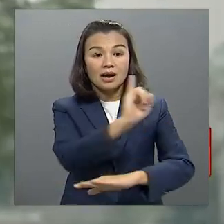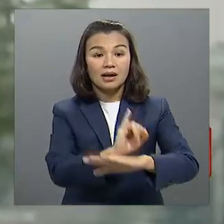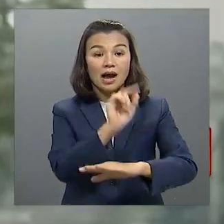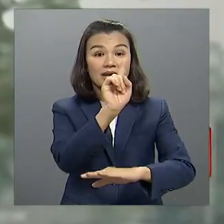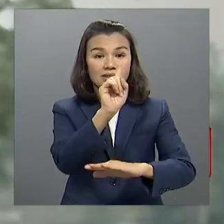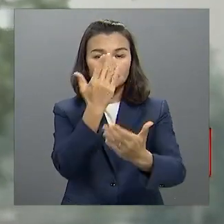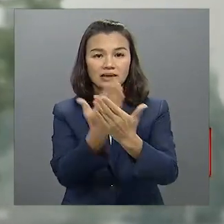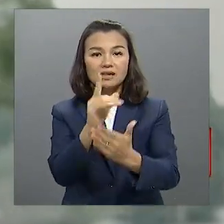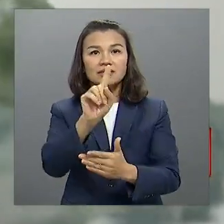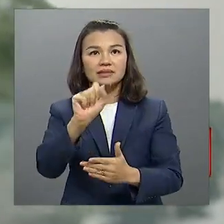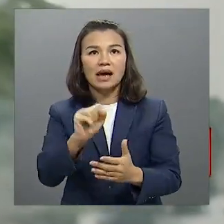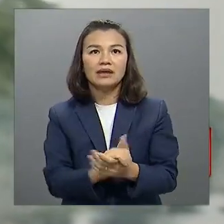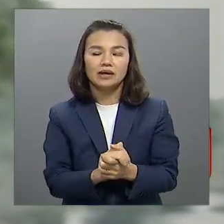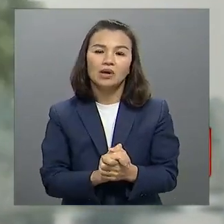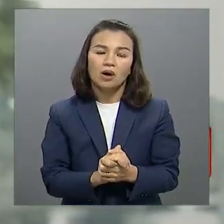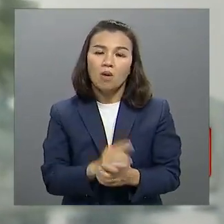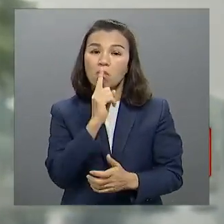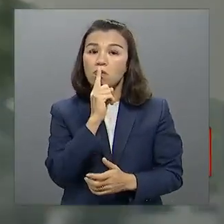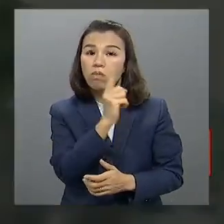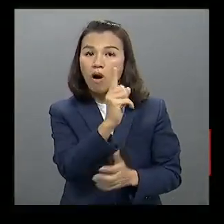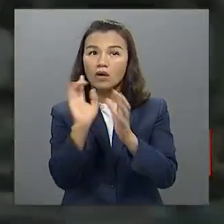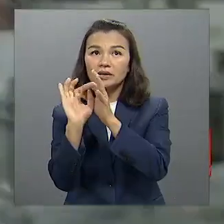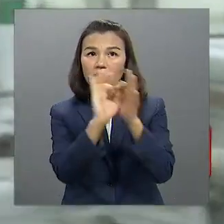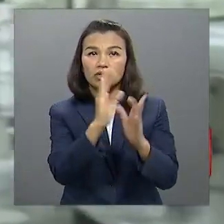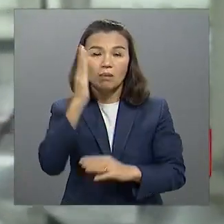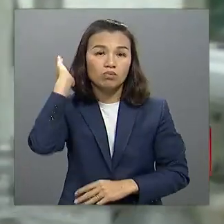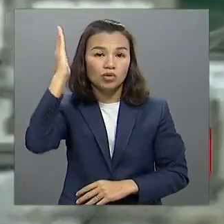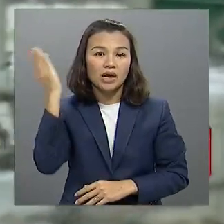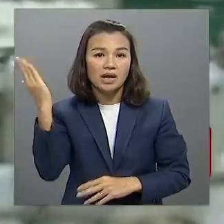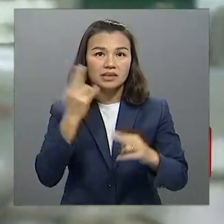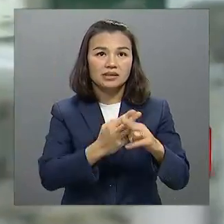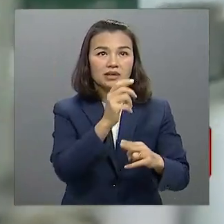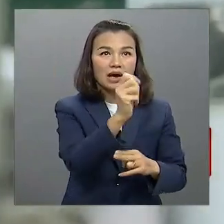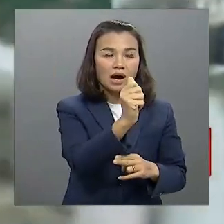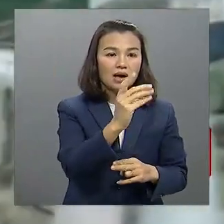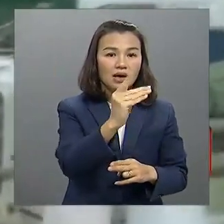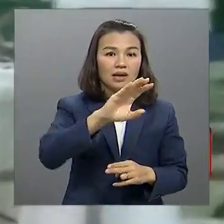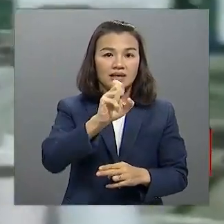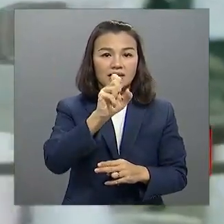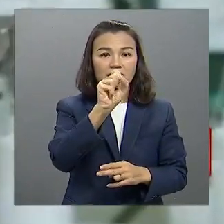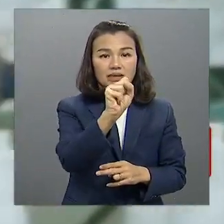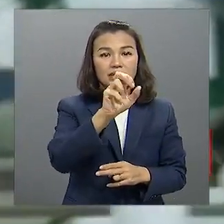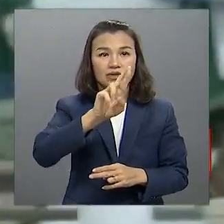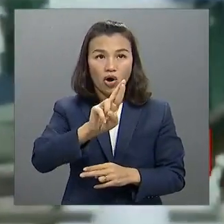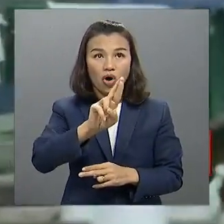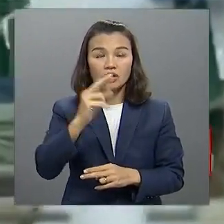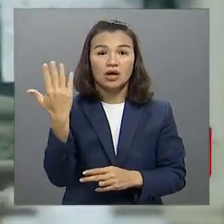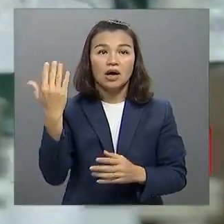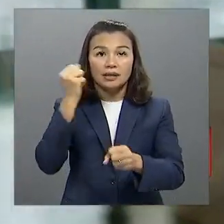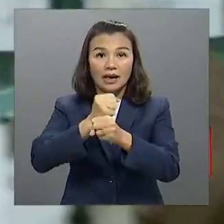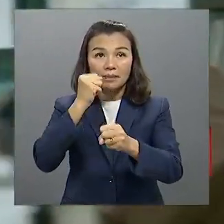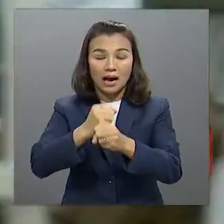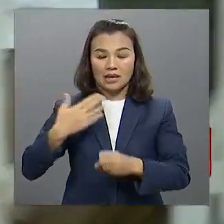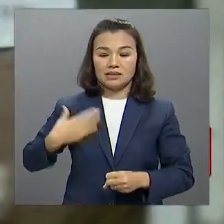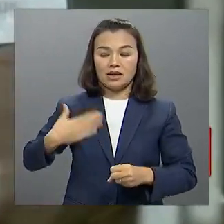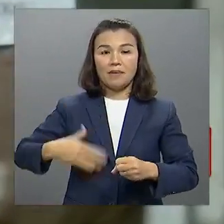ที่จะไม่กล่าวถึงอติสรพวงชมพูนักธุรกิจผู้ที่เดินทางจากโรงงานเสื้อผ้าสำเร็จรูป